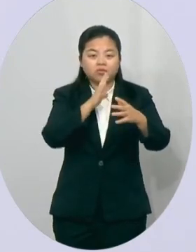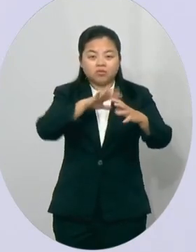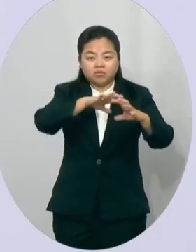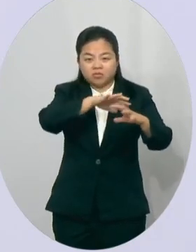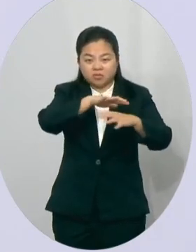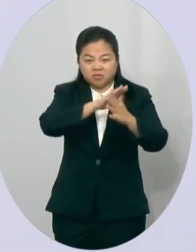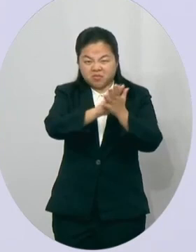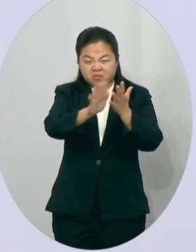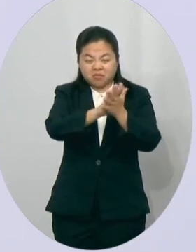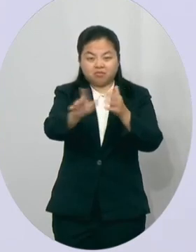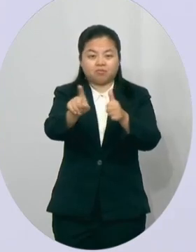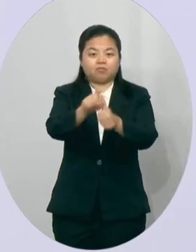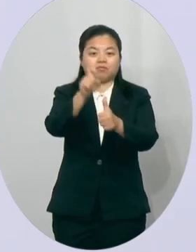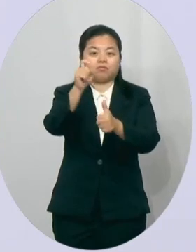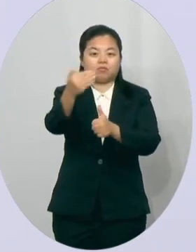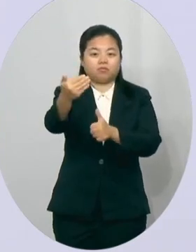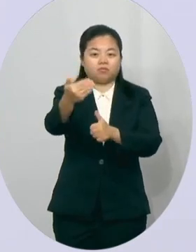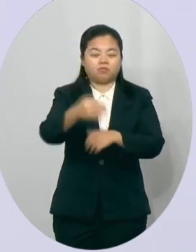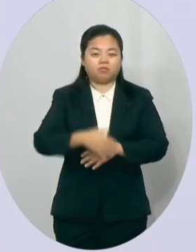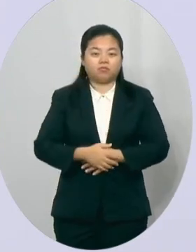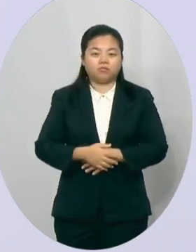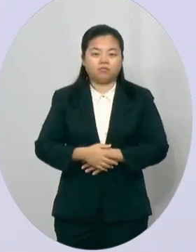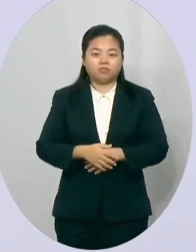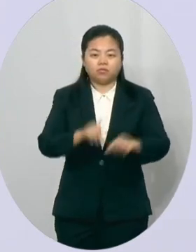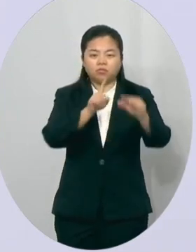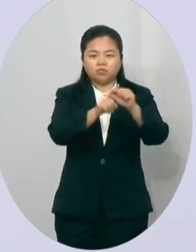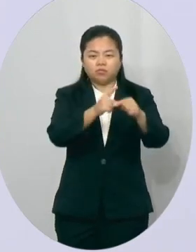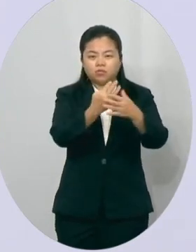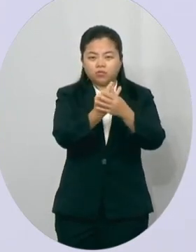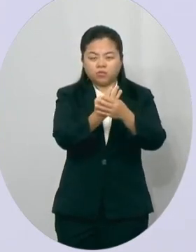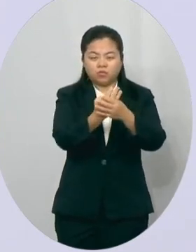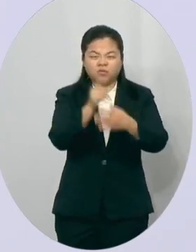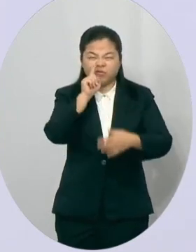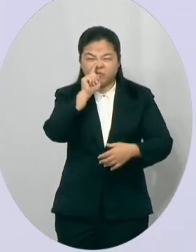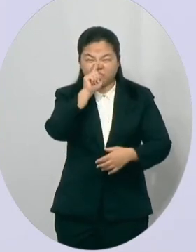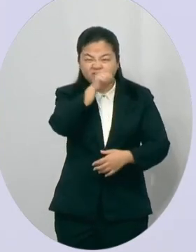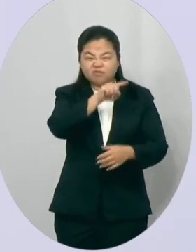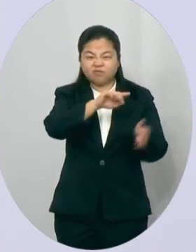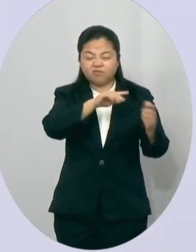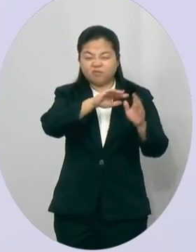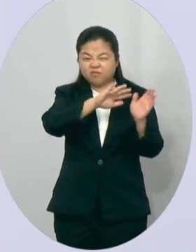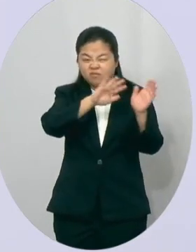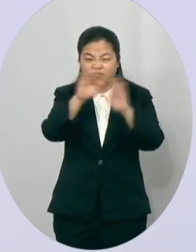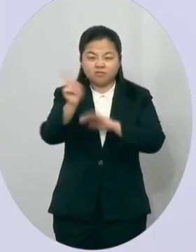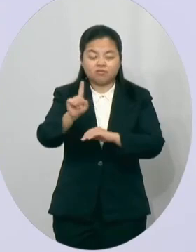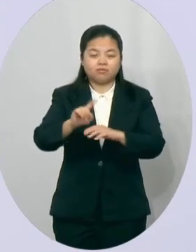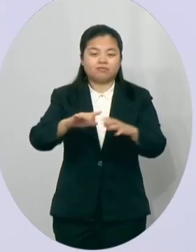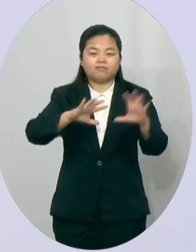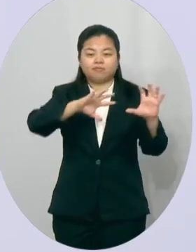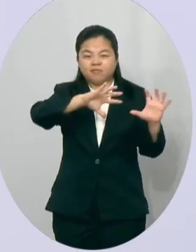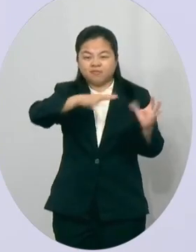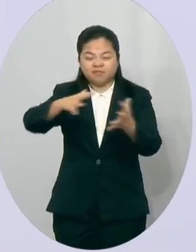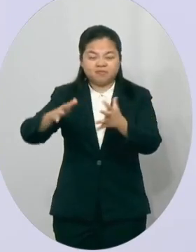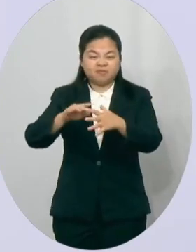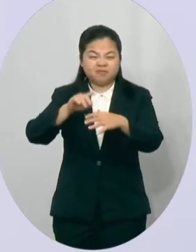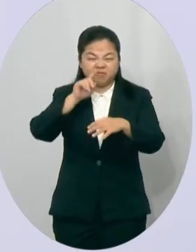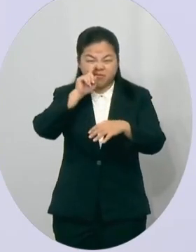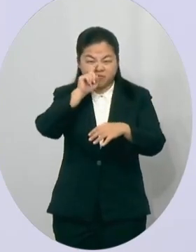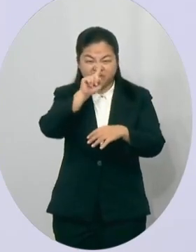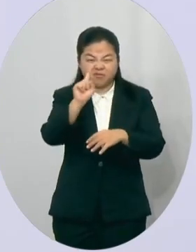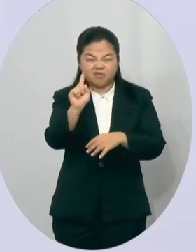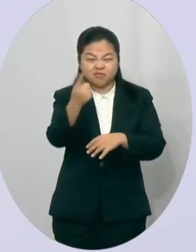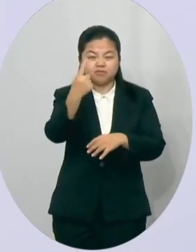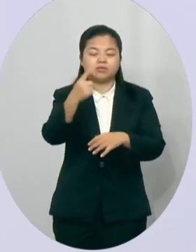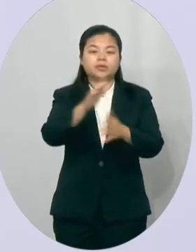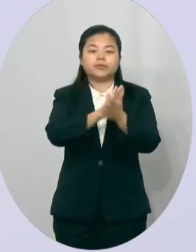第19名。这个中火脏到在全世界最脏的污染源里